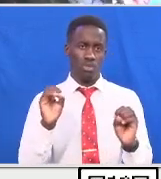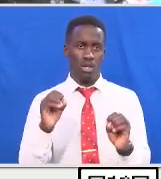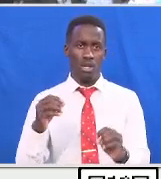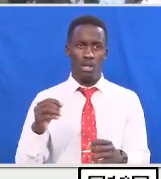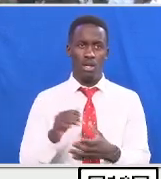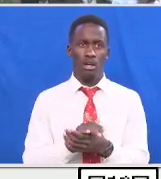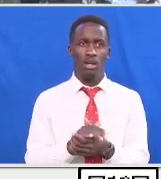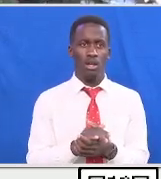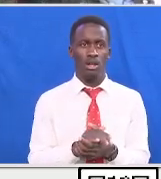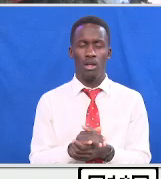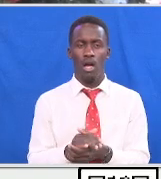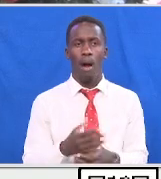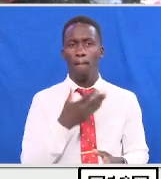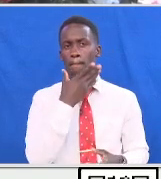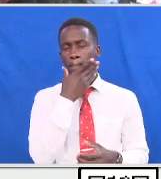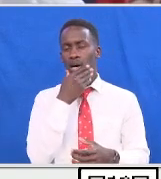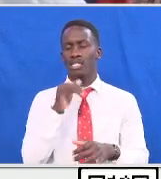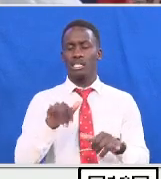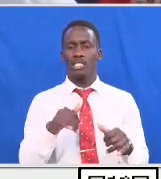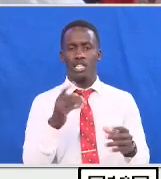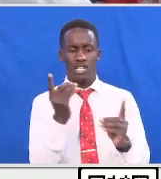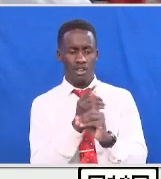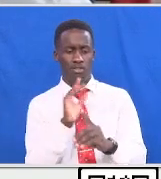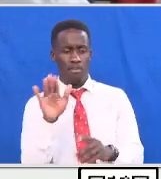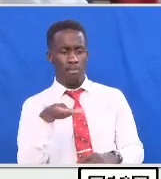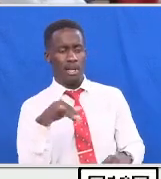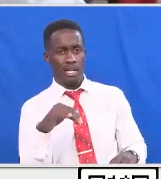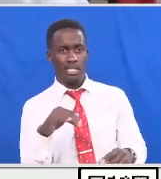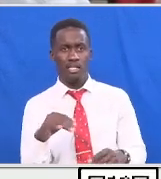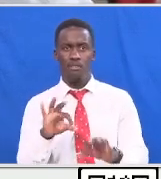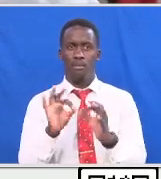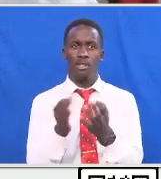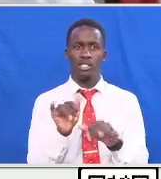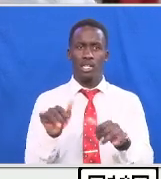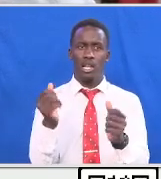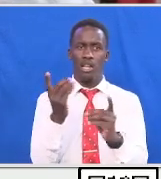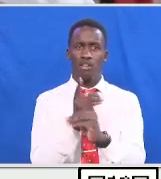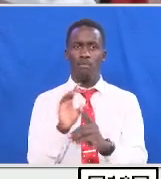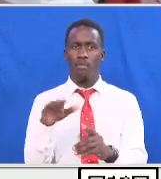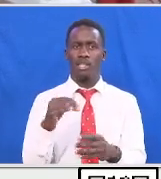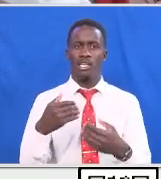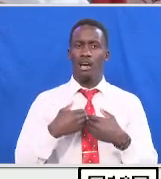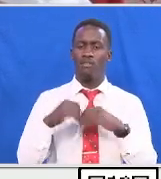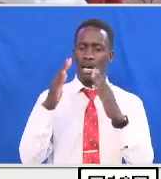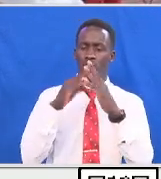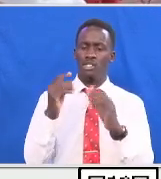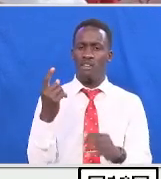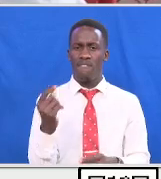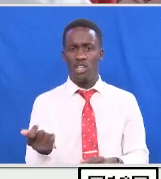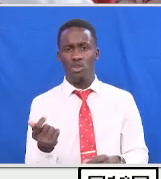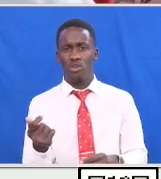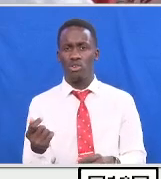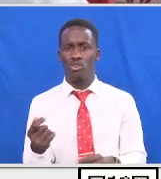Kwa mwanaume anakuwa anaishi mahali pengine na familia inaishi sehemu nyingine, labda kwa sababu ya uhaba wa nyumba, nyumba zinakuwa ni chache.